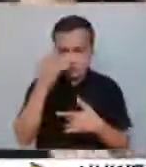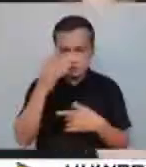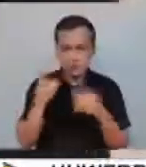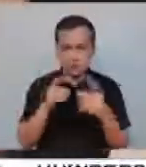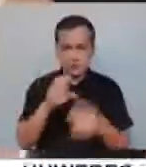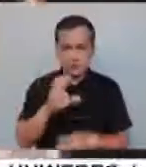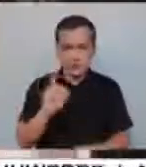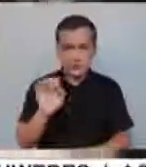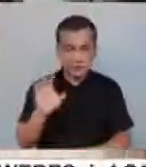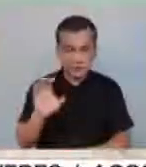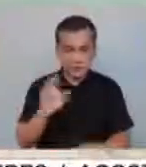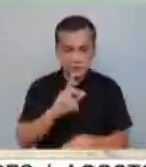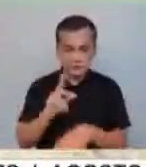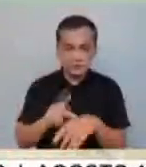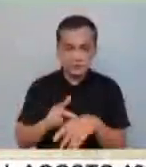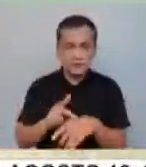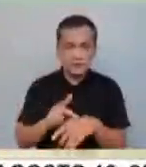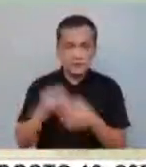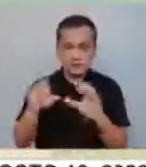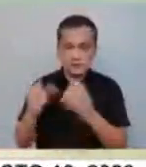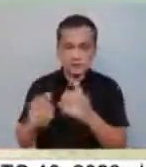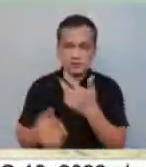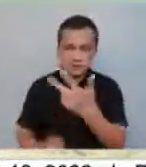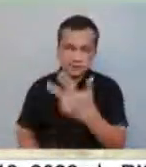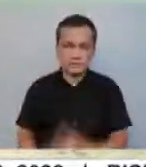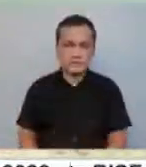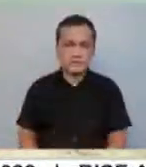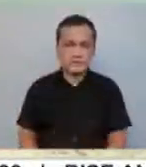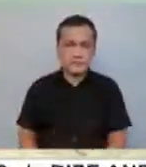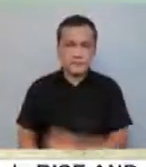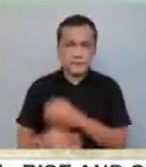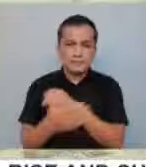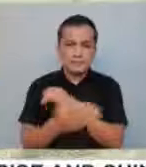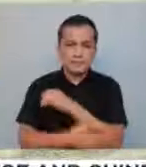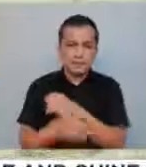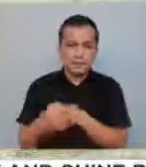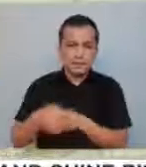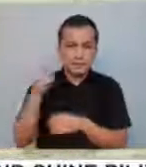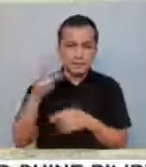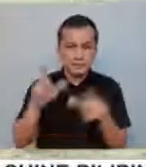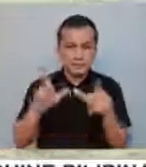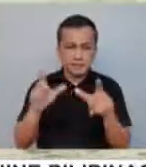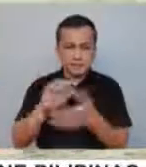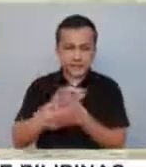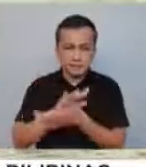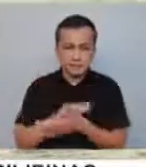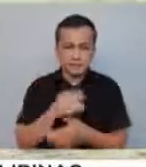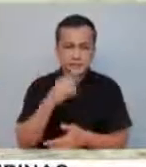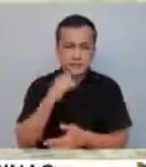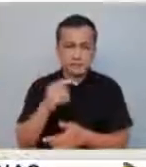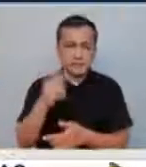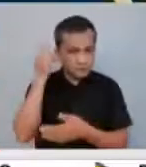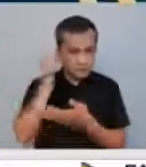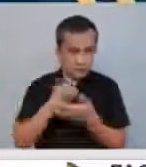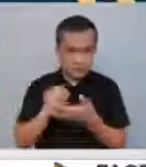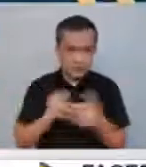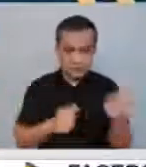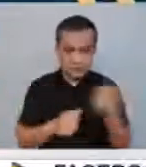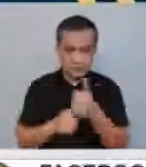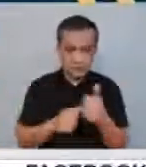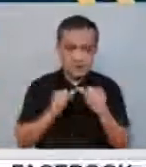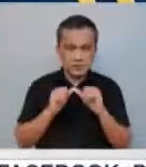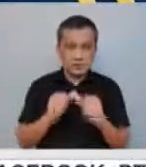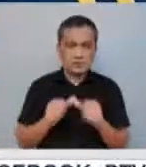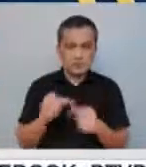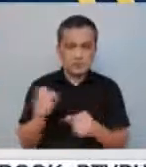ang Pilipinas sa Category 3 o bansang may high level ng COVID-19. Tiningak ng kalihim sa mga biyahero ang patuloy na pagpapatupad